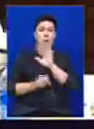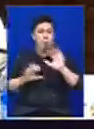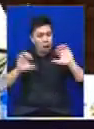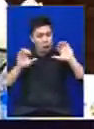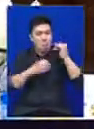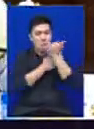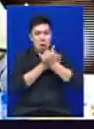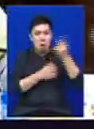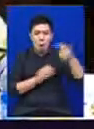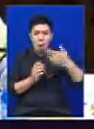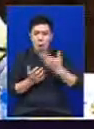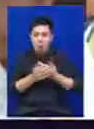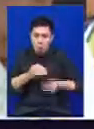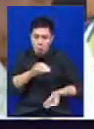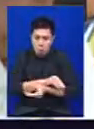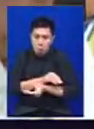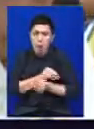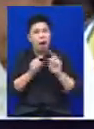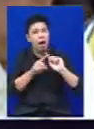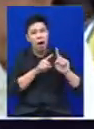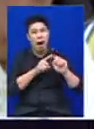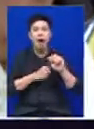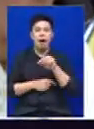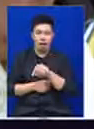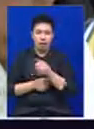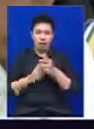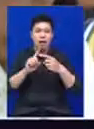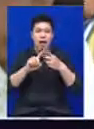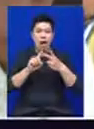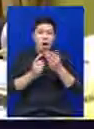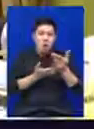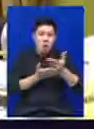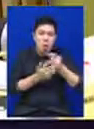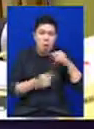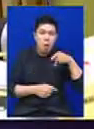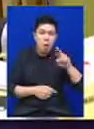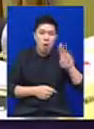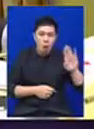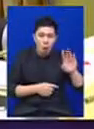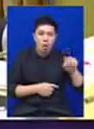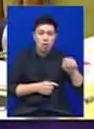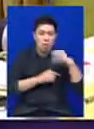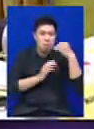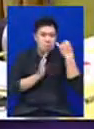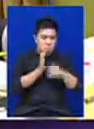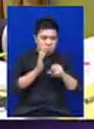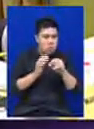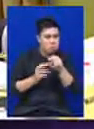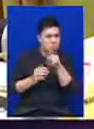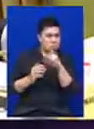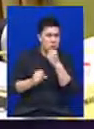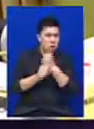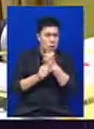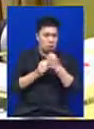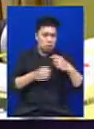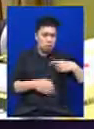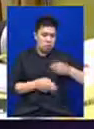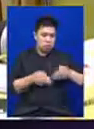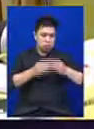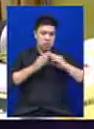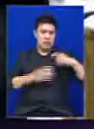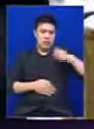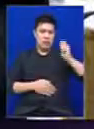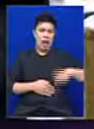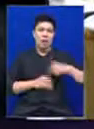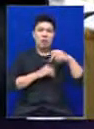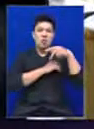ประเทศที่ติดสินบนนอกจากนี้นะครับยังหารือร่างพระราชบัญญัติวิธีพิจารณาคดีทุจริตที่จะให้มีการจัดตั้งศาลคดีทุจริต